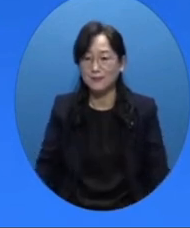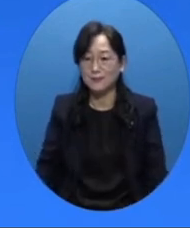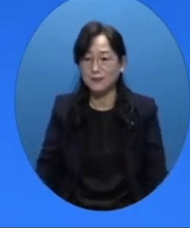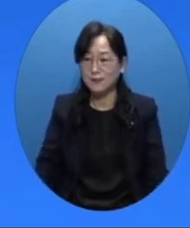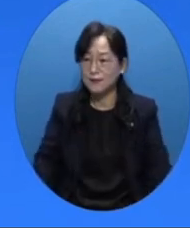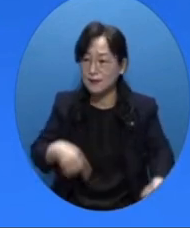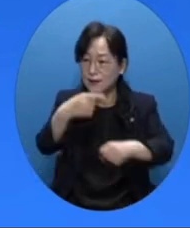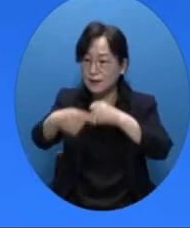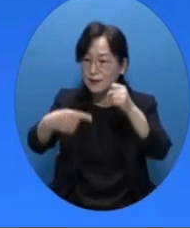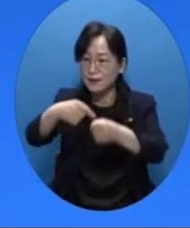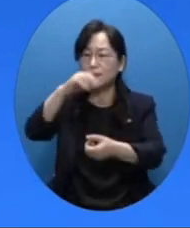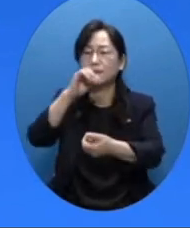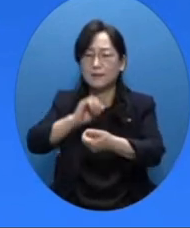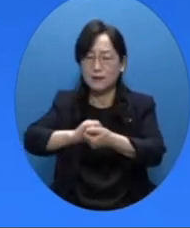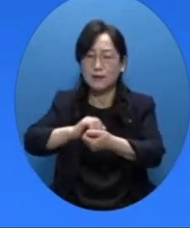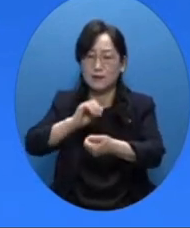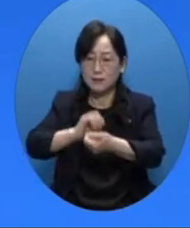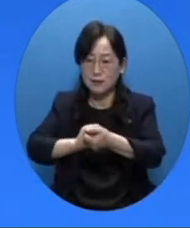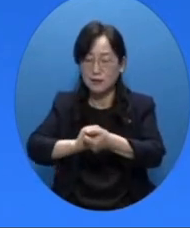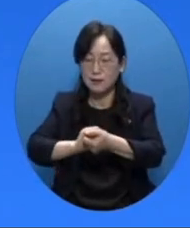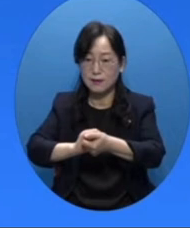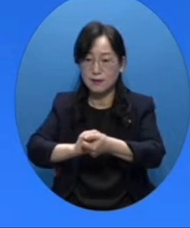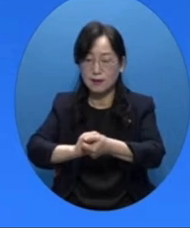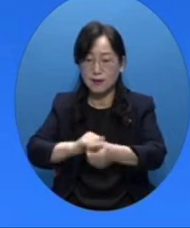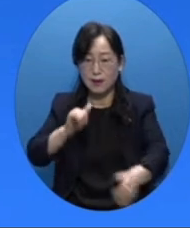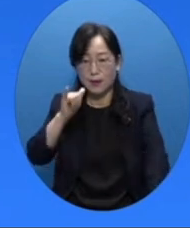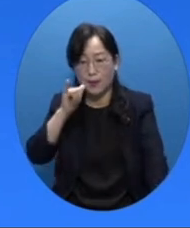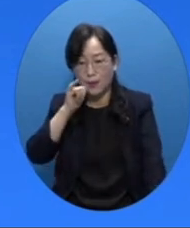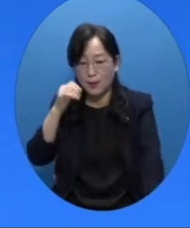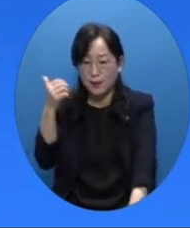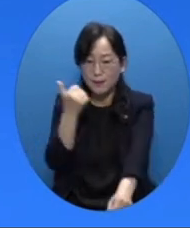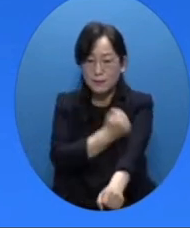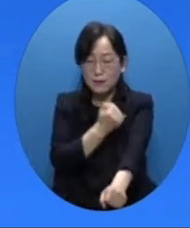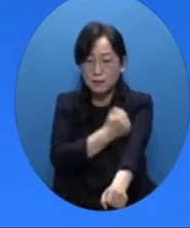해마다 마약 사범이 거의 피서 늘어나고